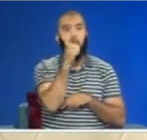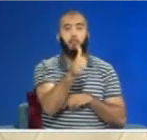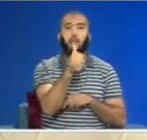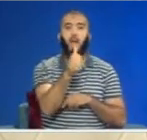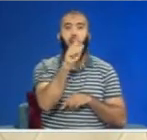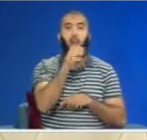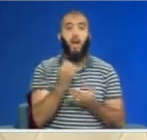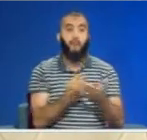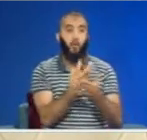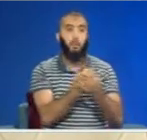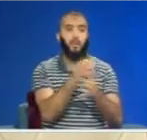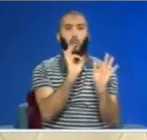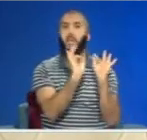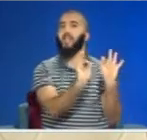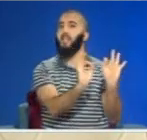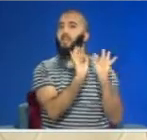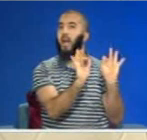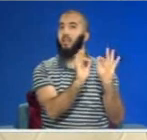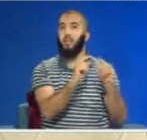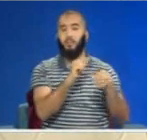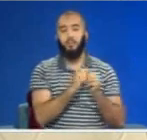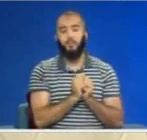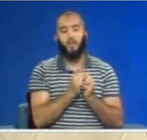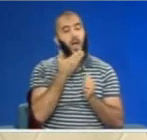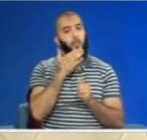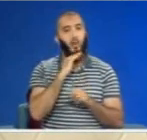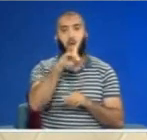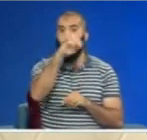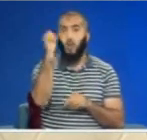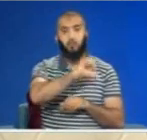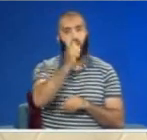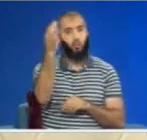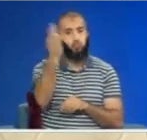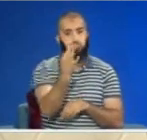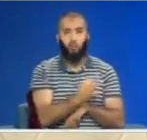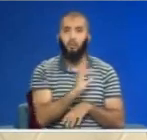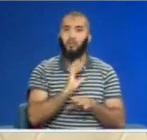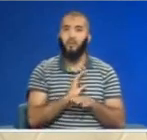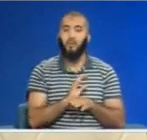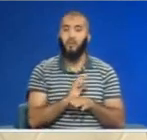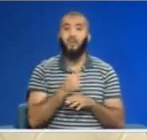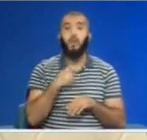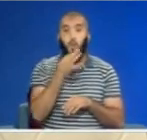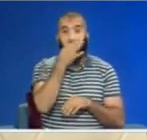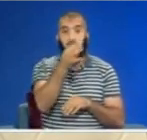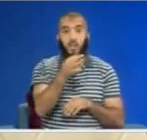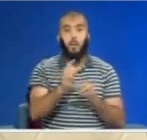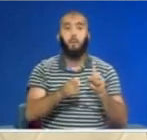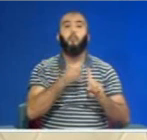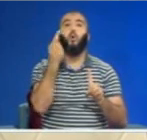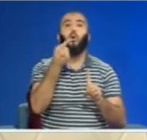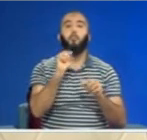ويثبت أن رزنامتنا صحيحة 100%. رزنامتنا رأي قالت بأن أول محرم هو يوم